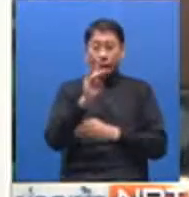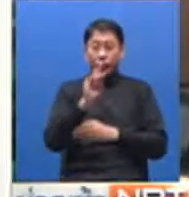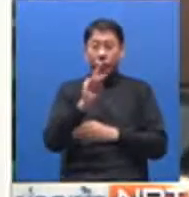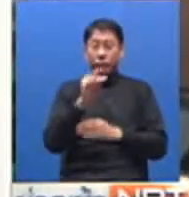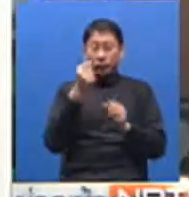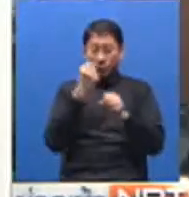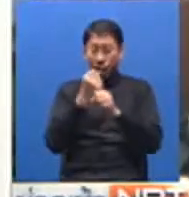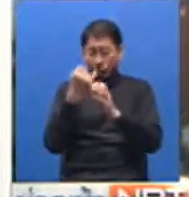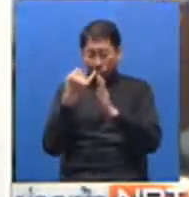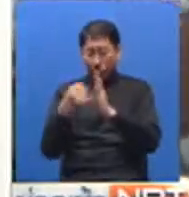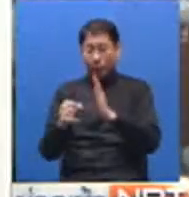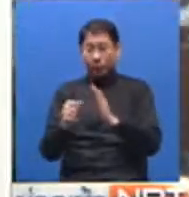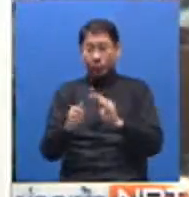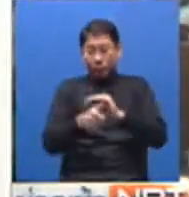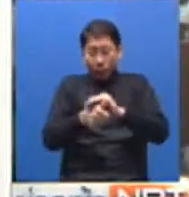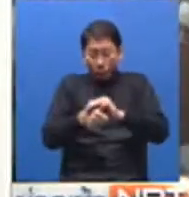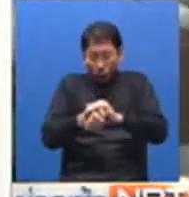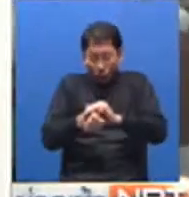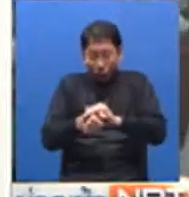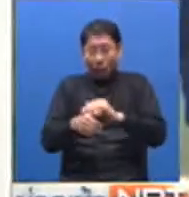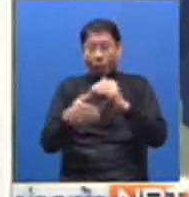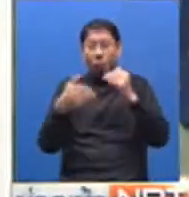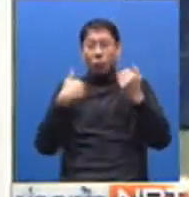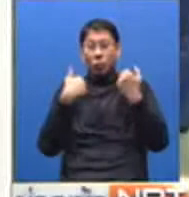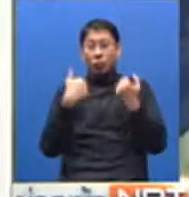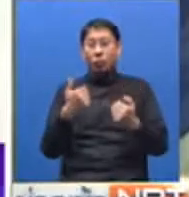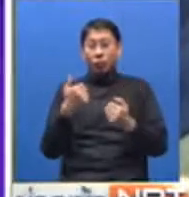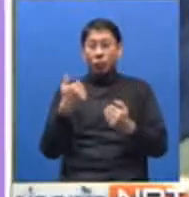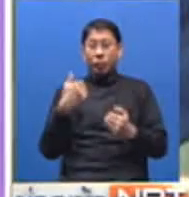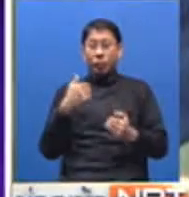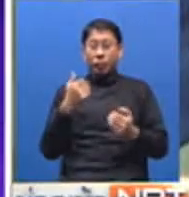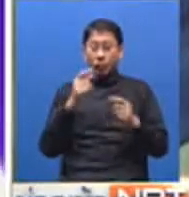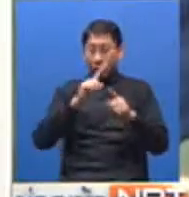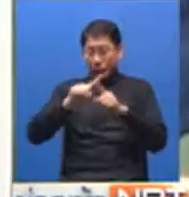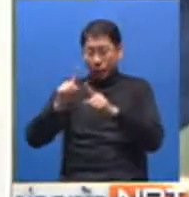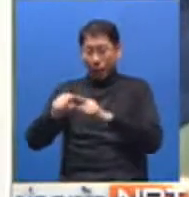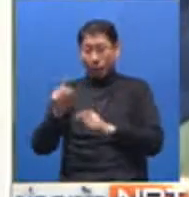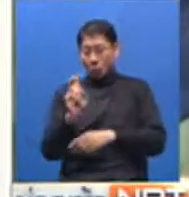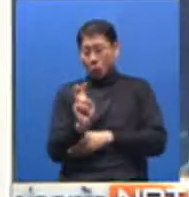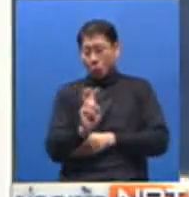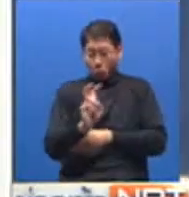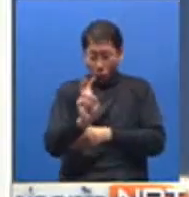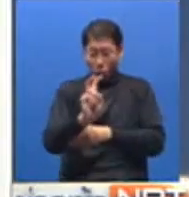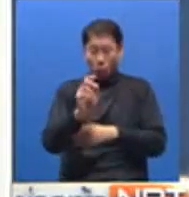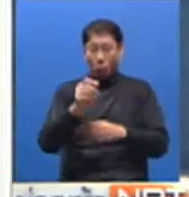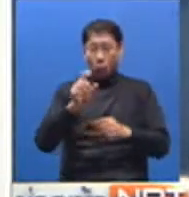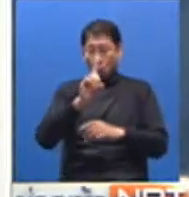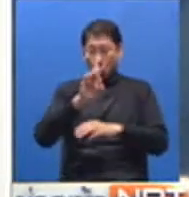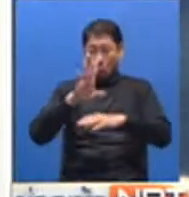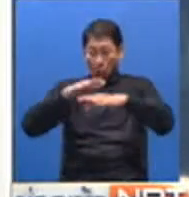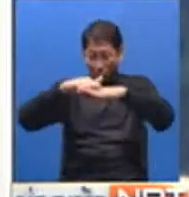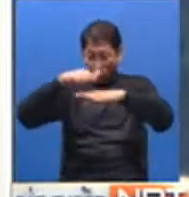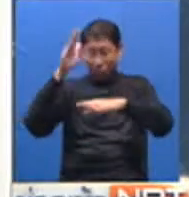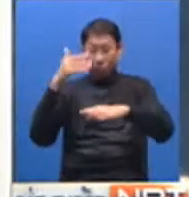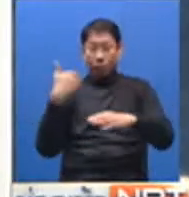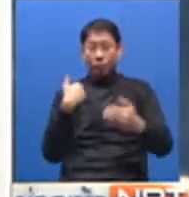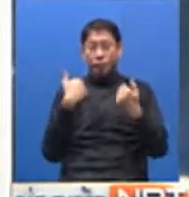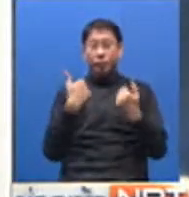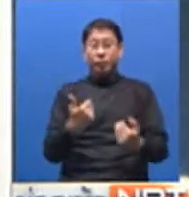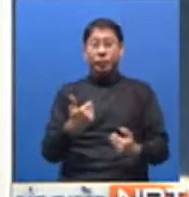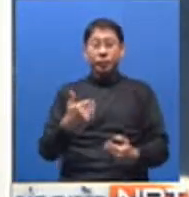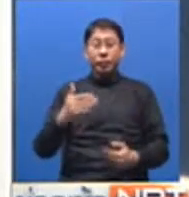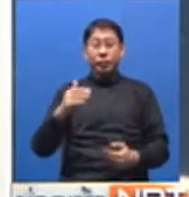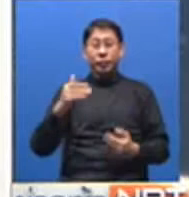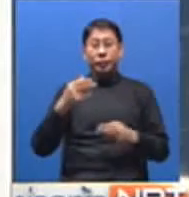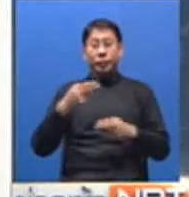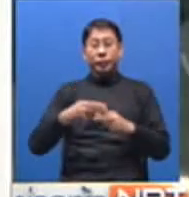โดยสามารถยึดเต่าทัพขออภัยค่ะเต่าหับเต่านานและก็งูเห่าได้หลายร้อยตัวเลยทีเดียวค่ะซึ่งพัน